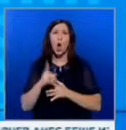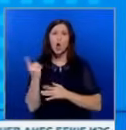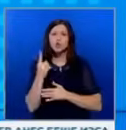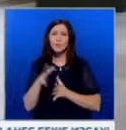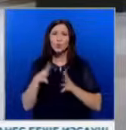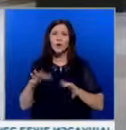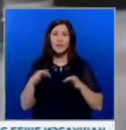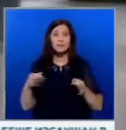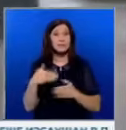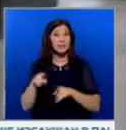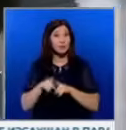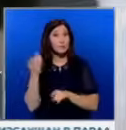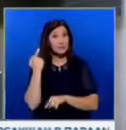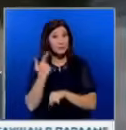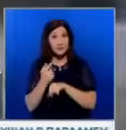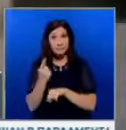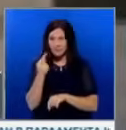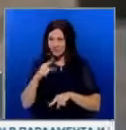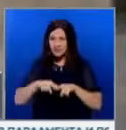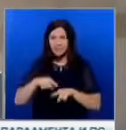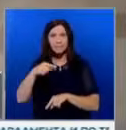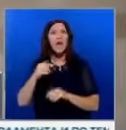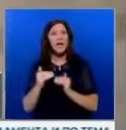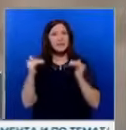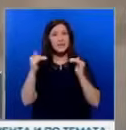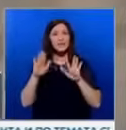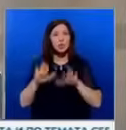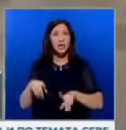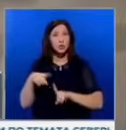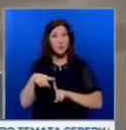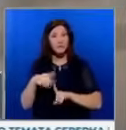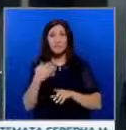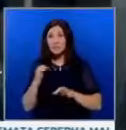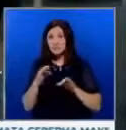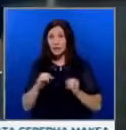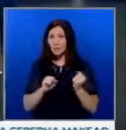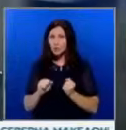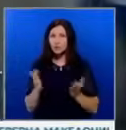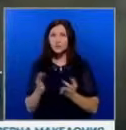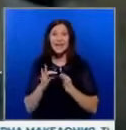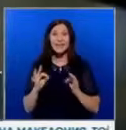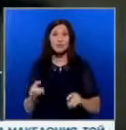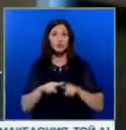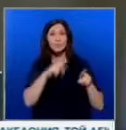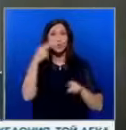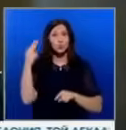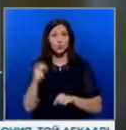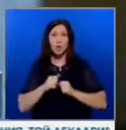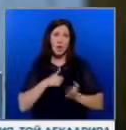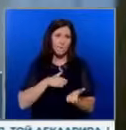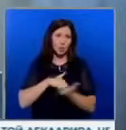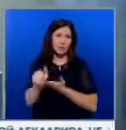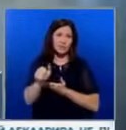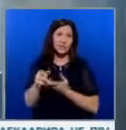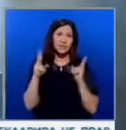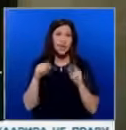размери. След като миналата седмица първата съдебна инстанция остави Топарев без мярка, по-късно стана ясно, че прокуратурата протестира